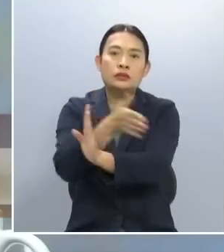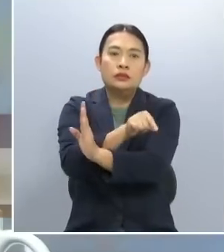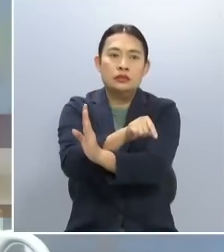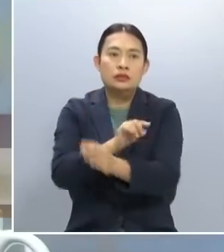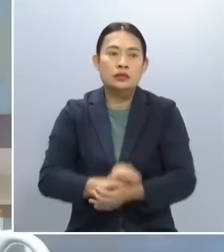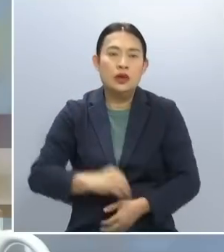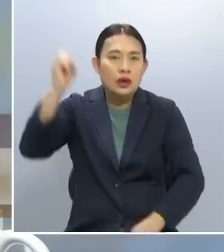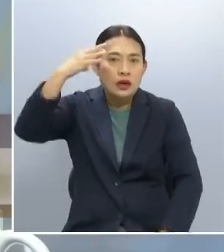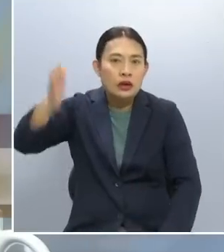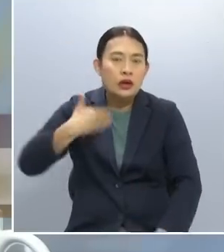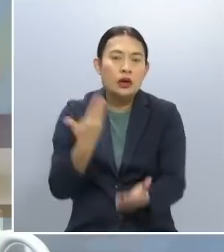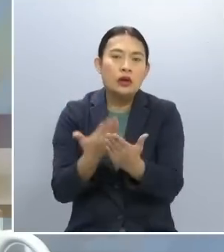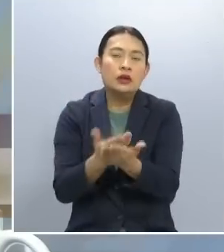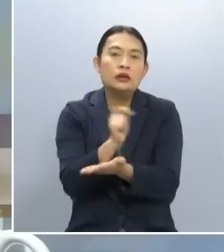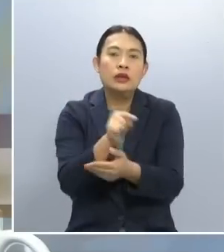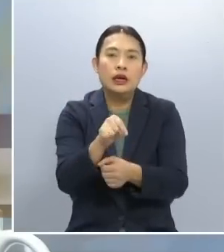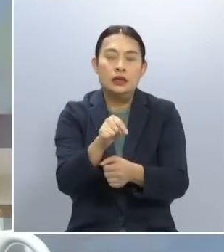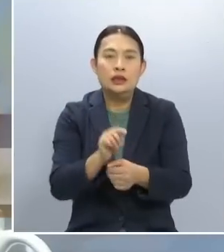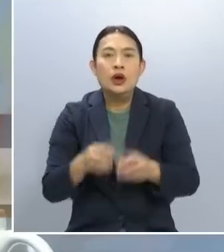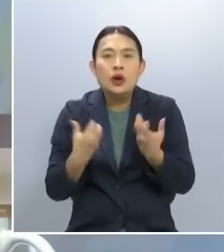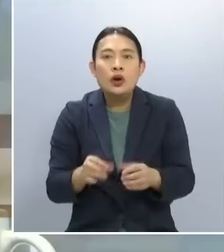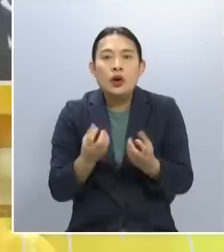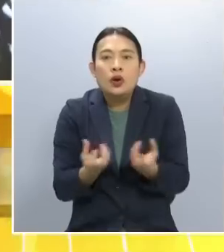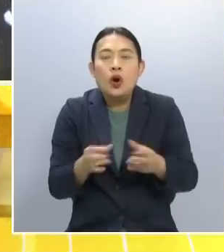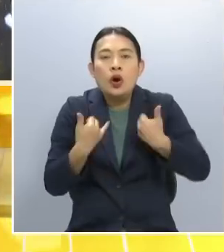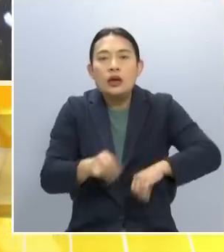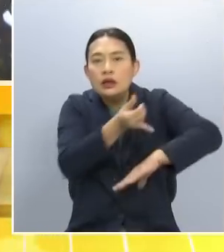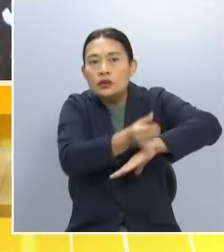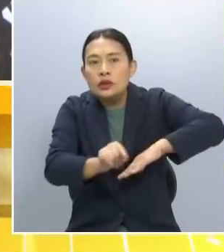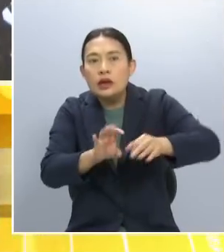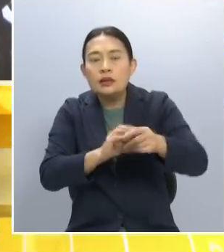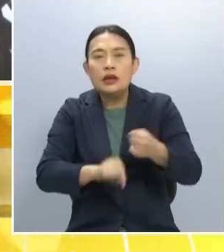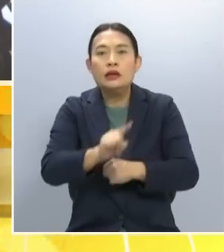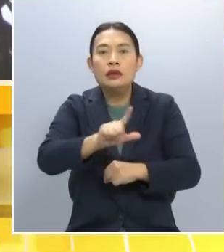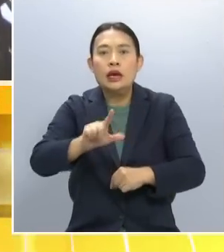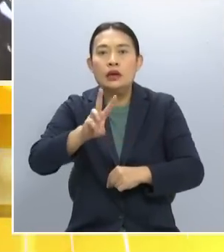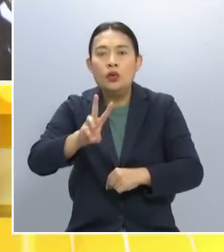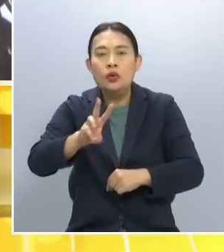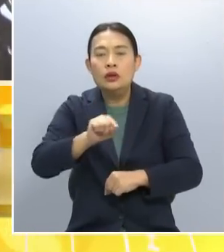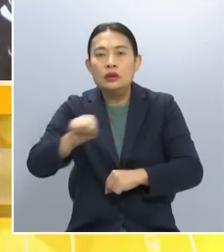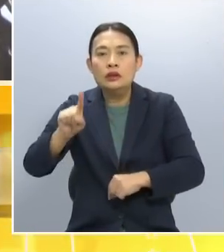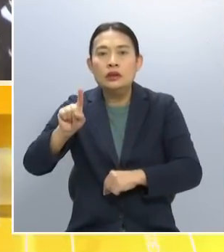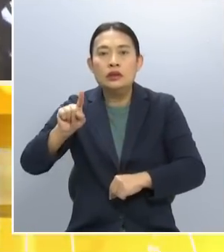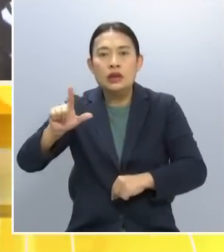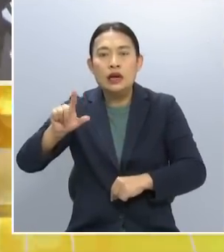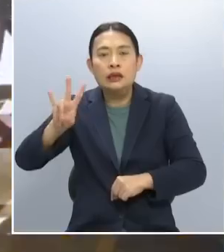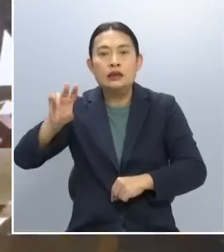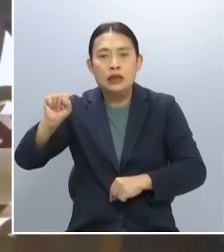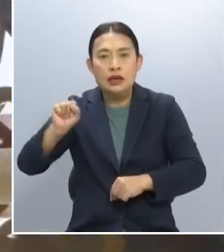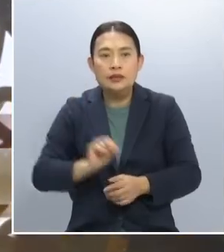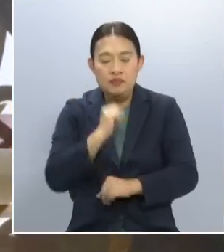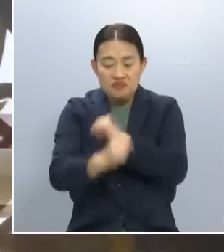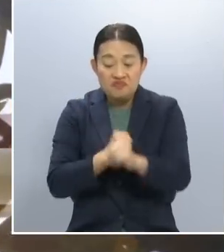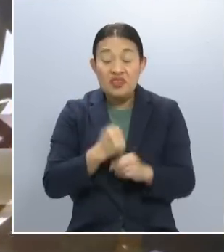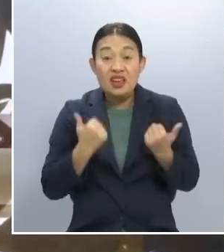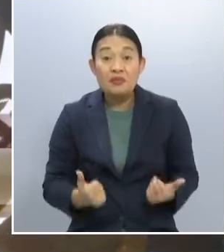จะจ่ายค่าไฟสวนสยาม 1ล้าน 6ถึง 1ล้าน 7แสนบาทปีนี้เข้าหน้าร้อนปุ๊บ